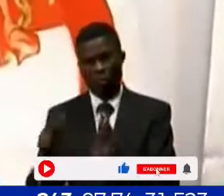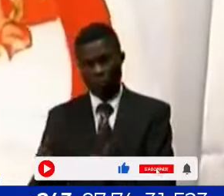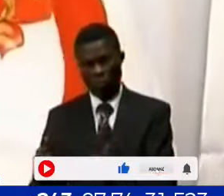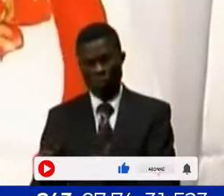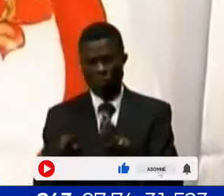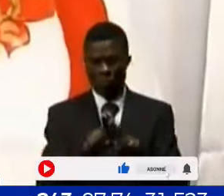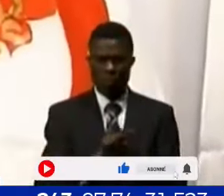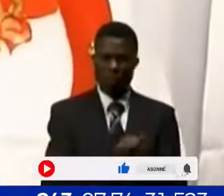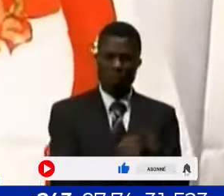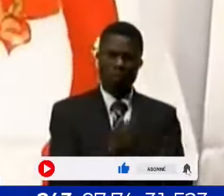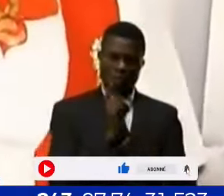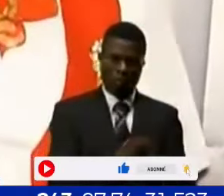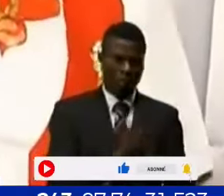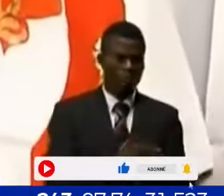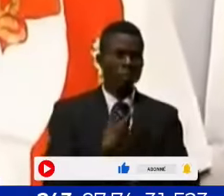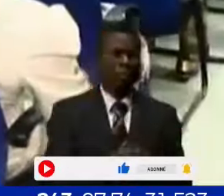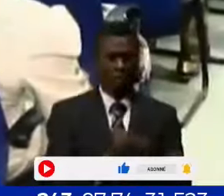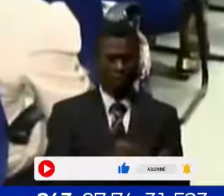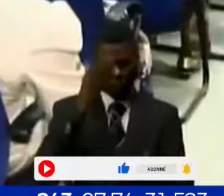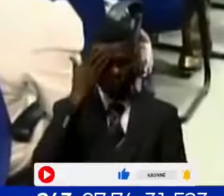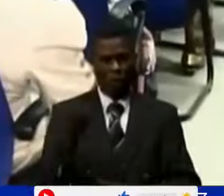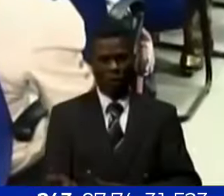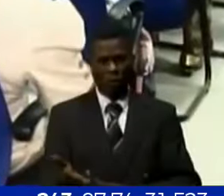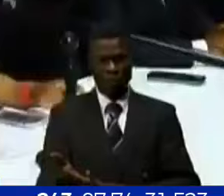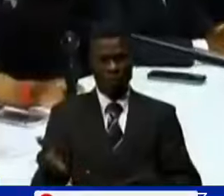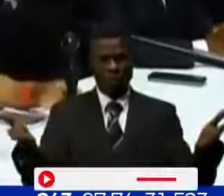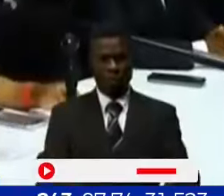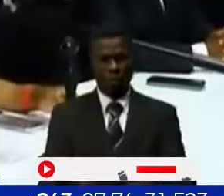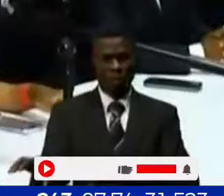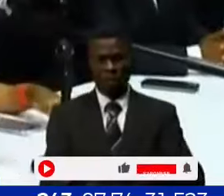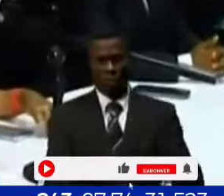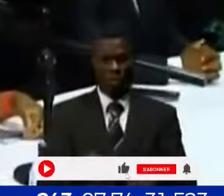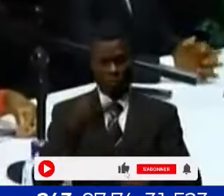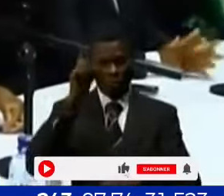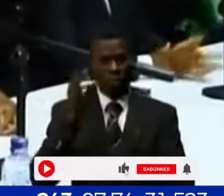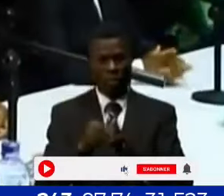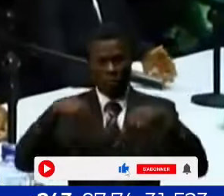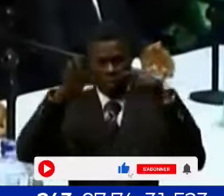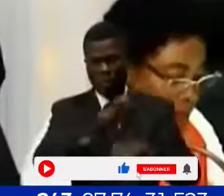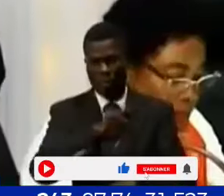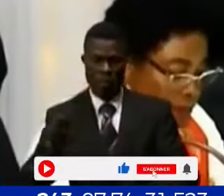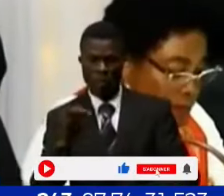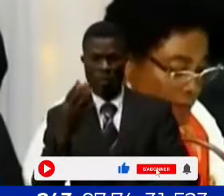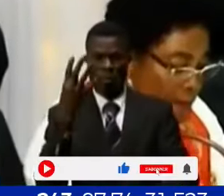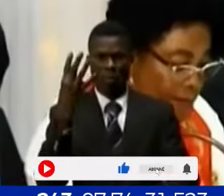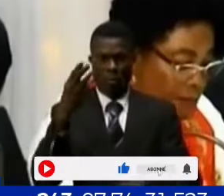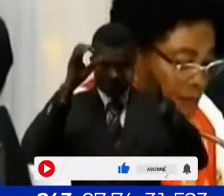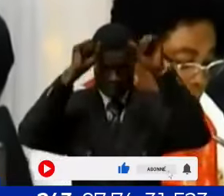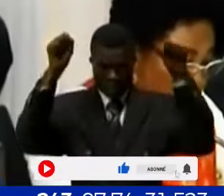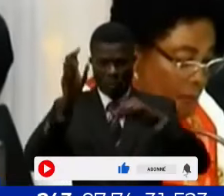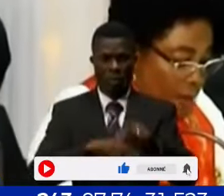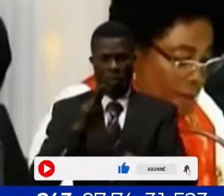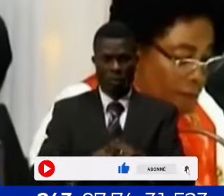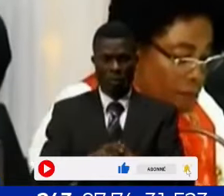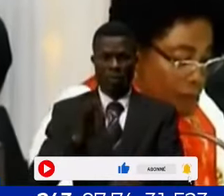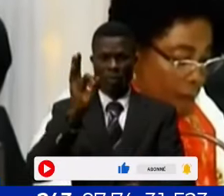faibles de la CNFE, Madame Espérance connaît. Présente à cette première cérémonie de l'année 2024, le président national